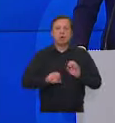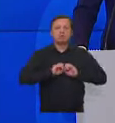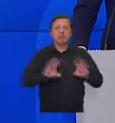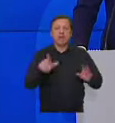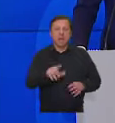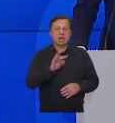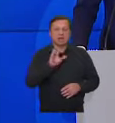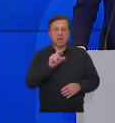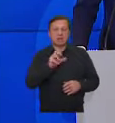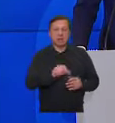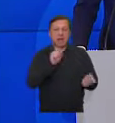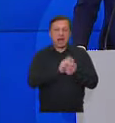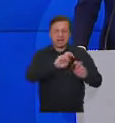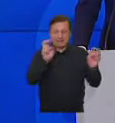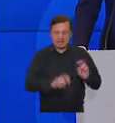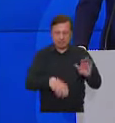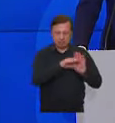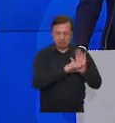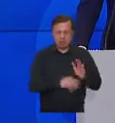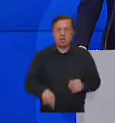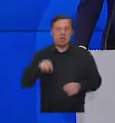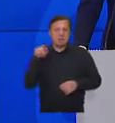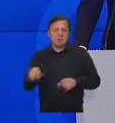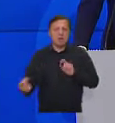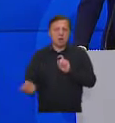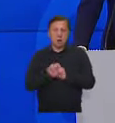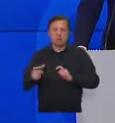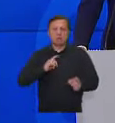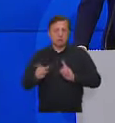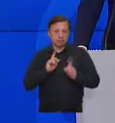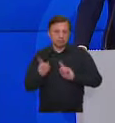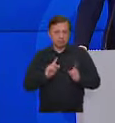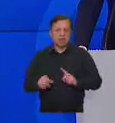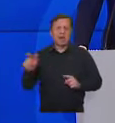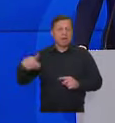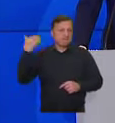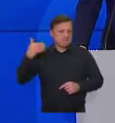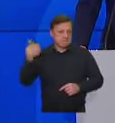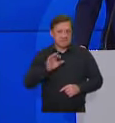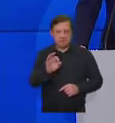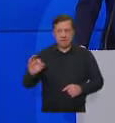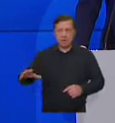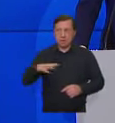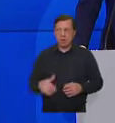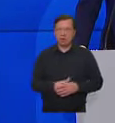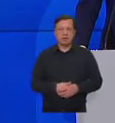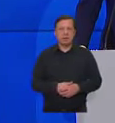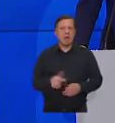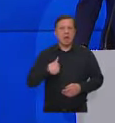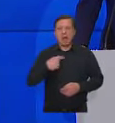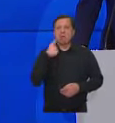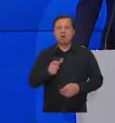tarczy przedstawiciele opozycji również wczoraj mogli się wypowiedzieć, zabrać głos. Nie chciałbym komentować, bo